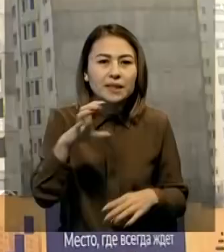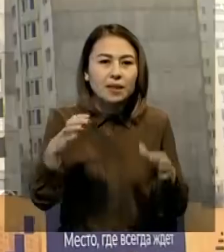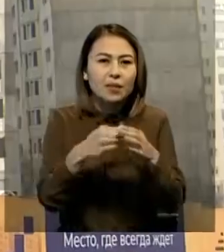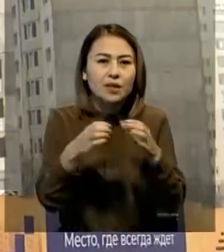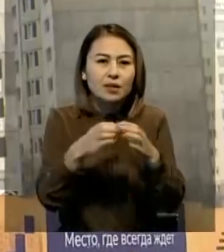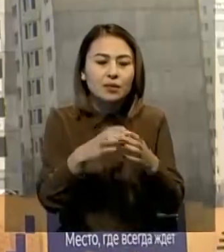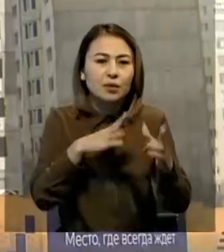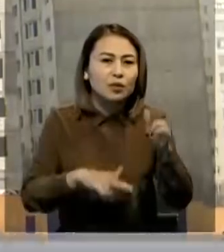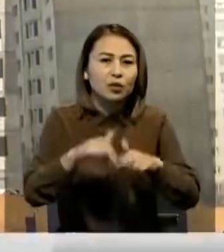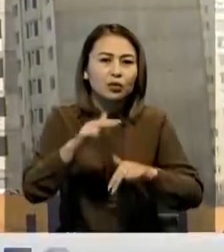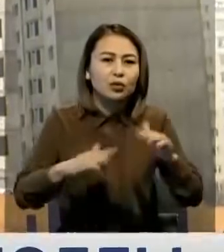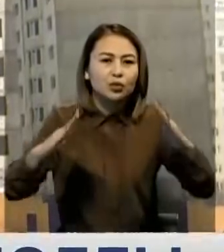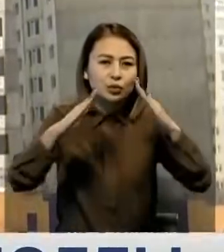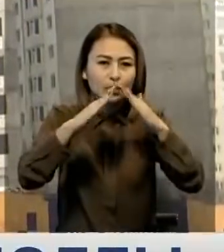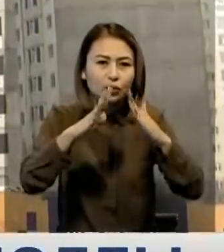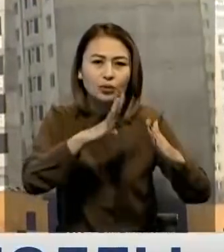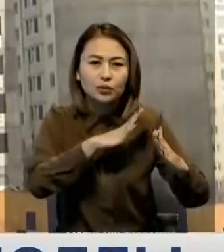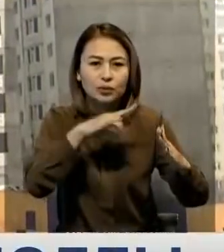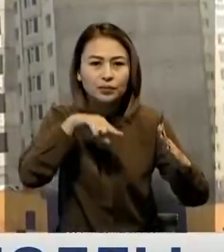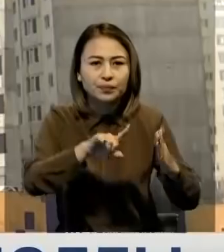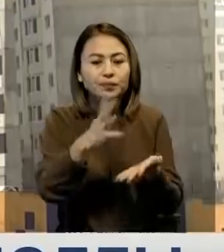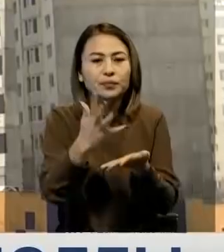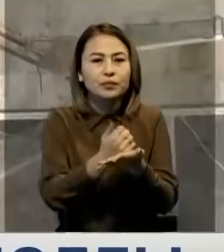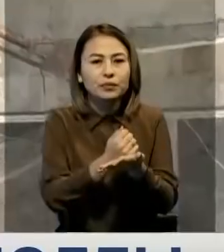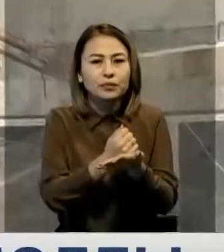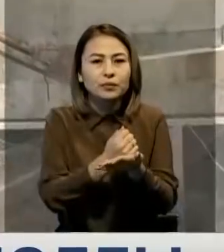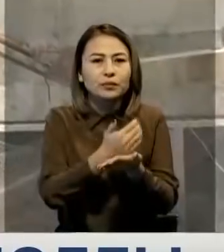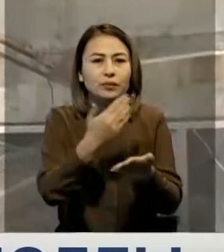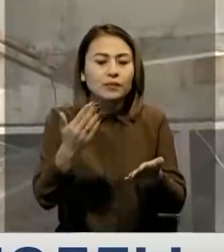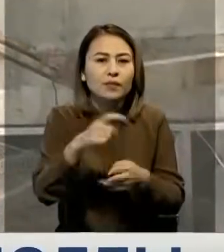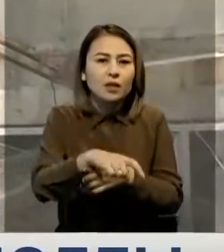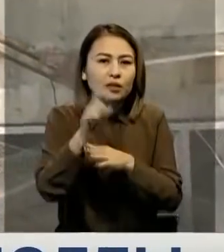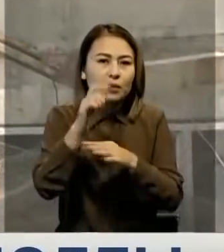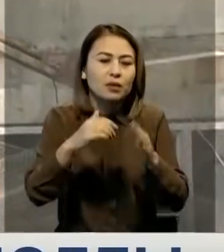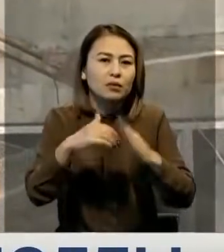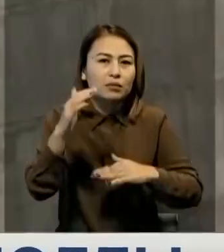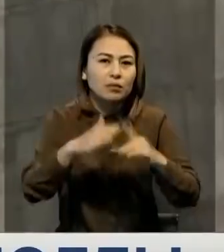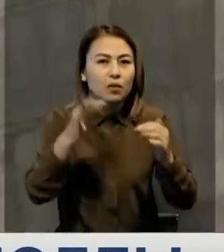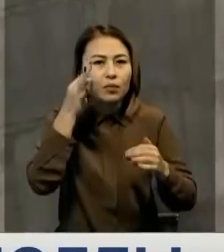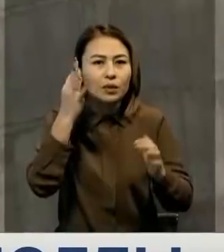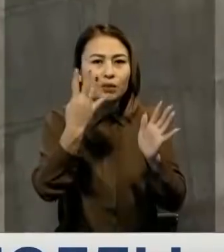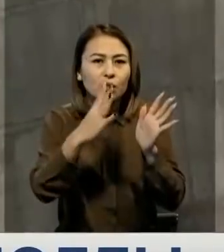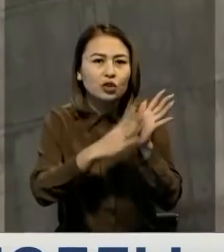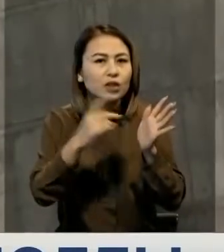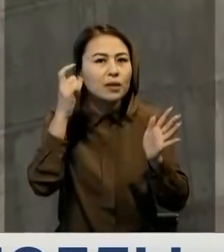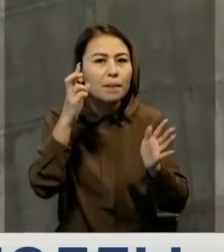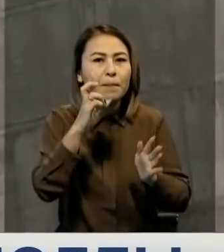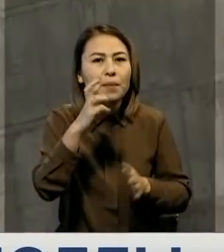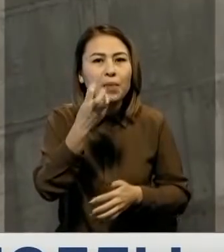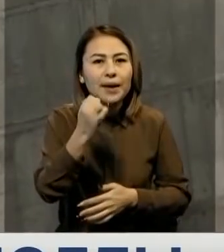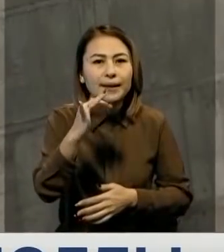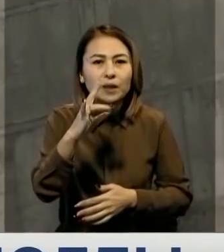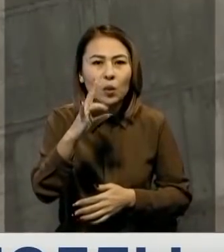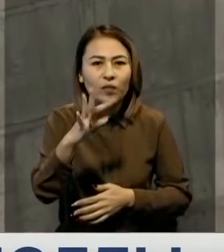Рамс компаниясы салып жатқан тұрғын үй кешенінде тіркелді. Мұнаралы кранды тәжірибелі маман 49 жастағы Бақыт